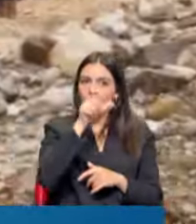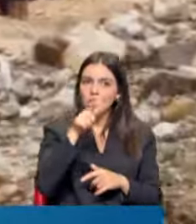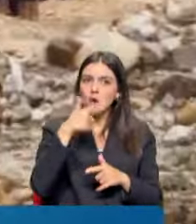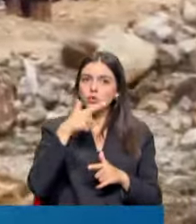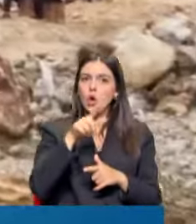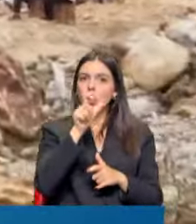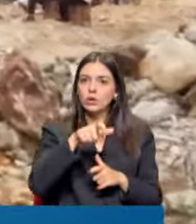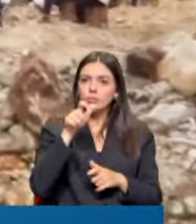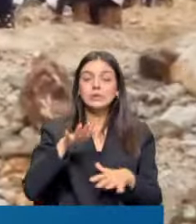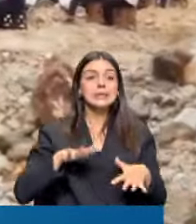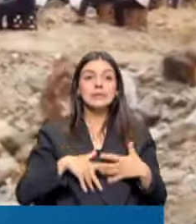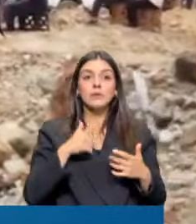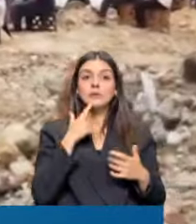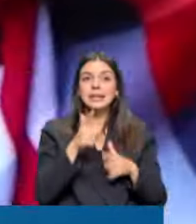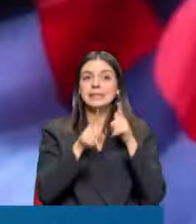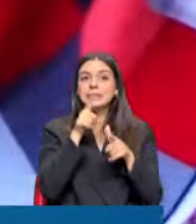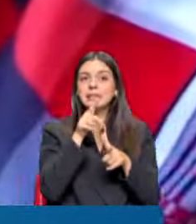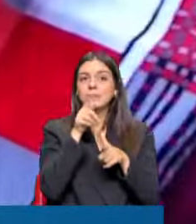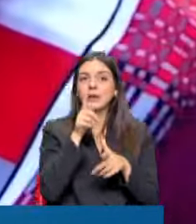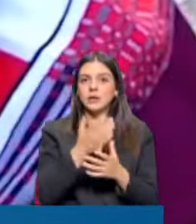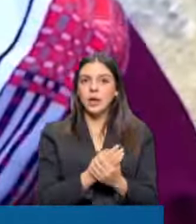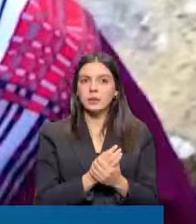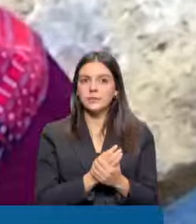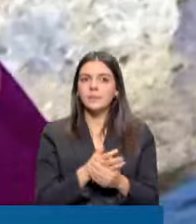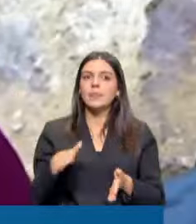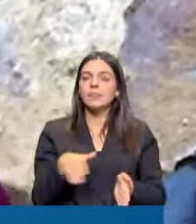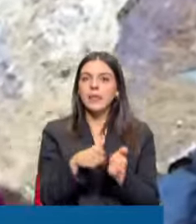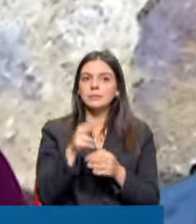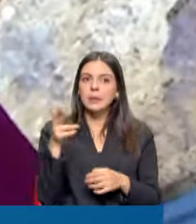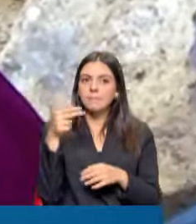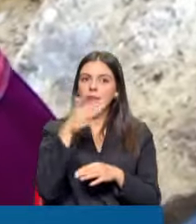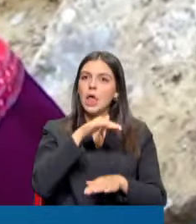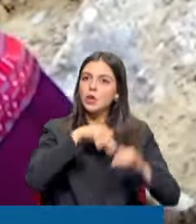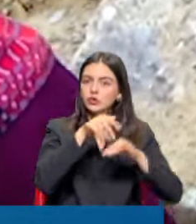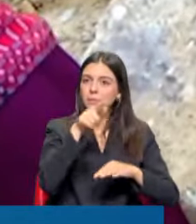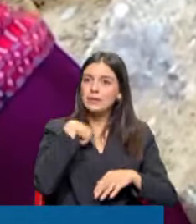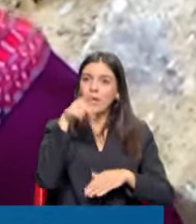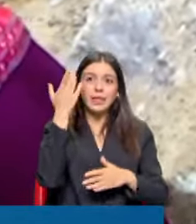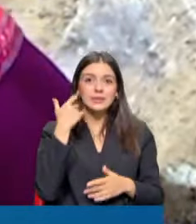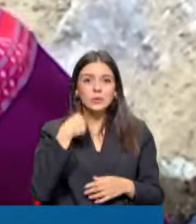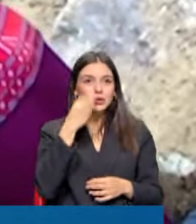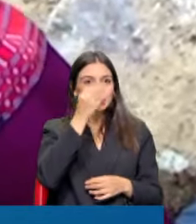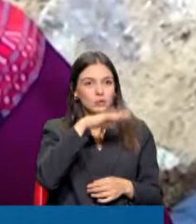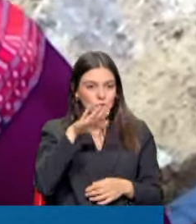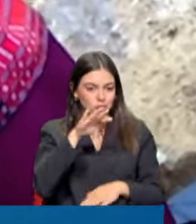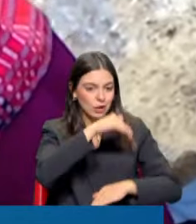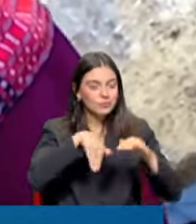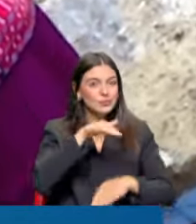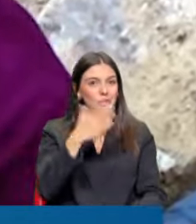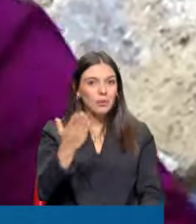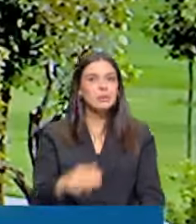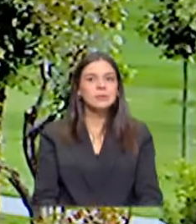olmasını istemiyoruz diyerek ses yükseltti. Deremizde balıklar yüzüyordu, biz onları izliyorduk, çocuklarımız yüzüyordu.